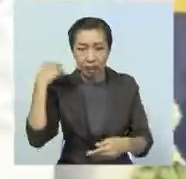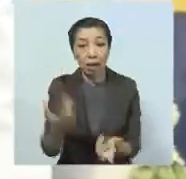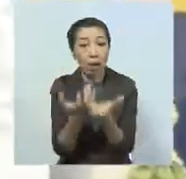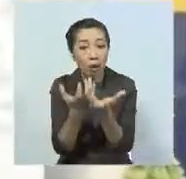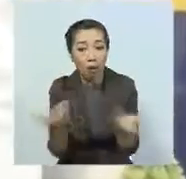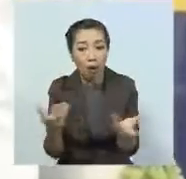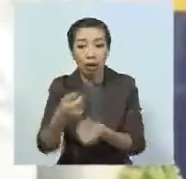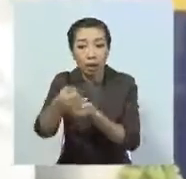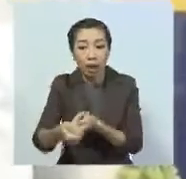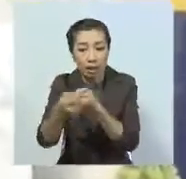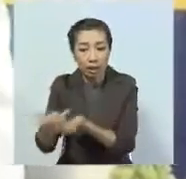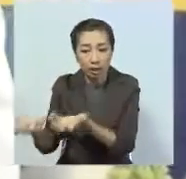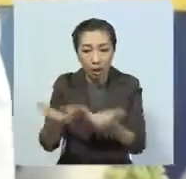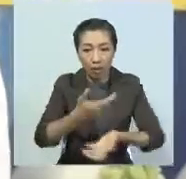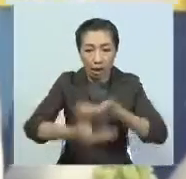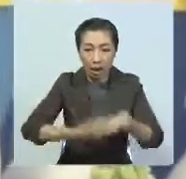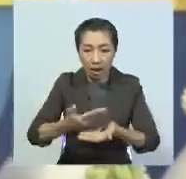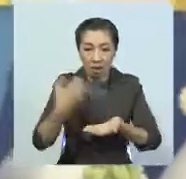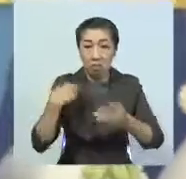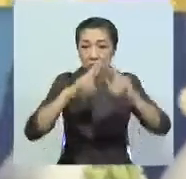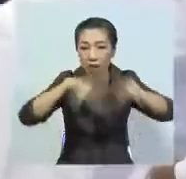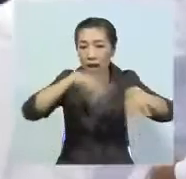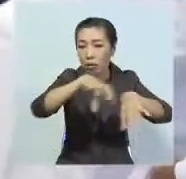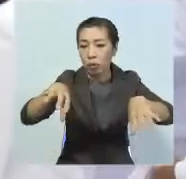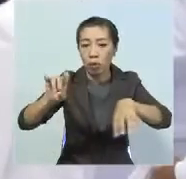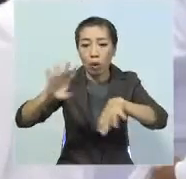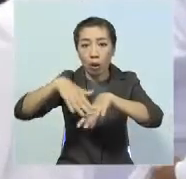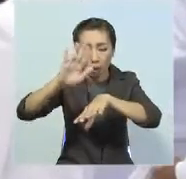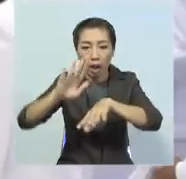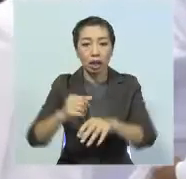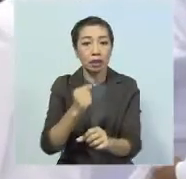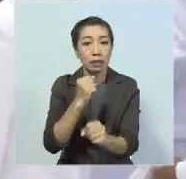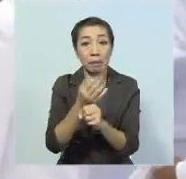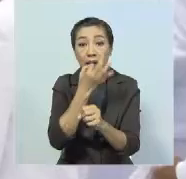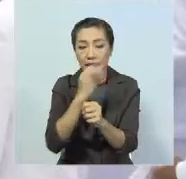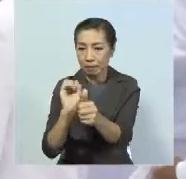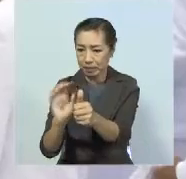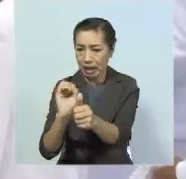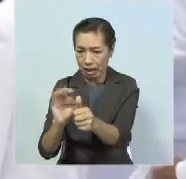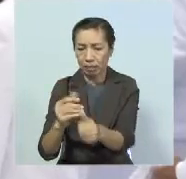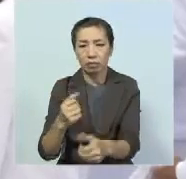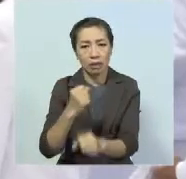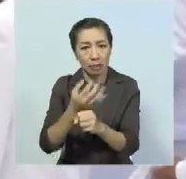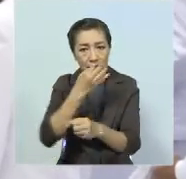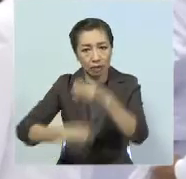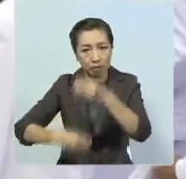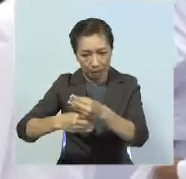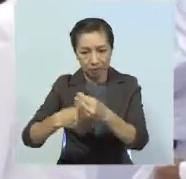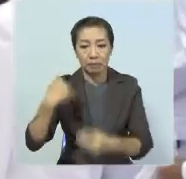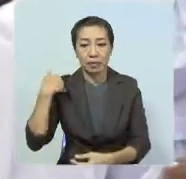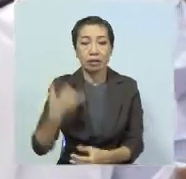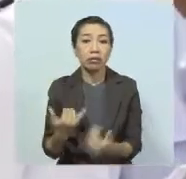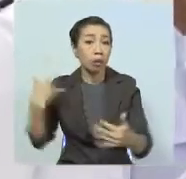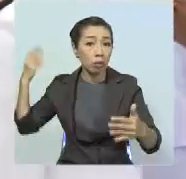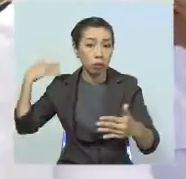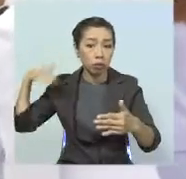ำหน่ายผลิตภัณฑ์ทางการเกษตรอีกกว่า100ร้านค้าและแนะนำอาชีพเสริมสร้างรายได้จนถึงวันนี้ถือว่